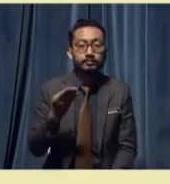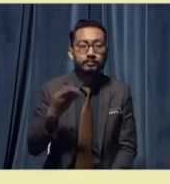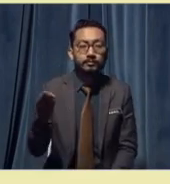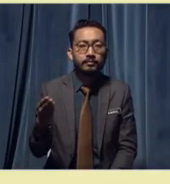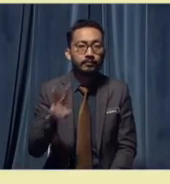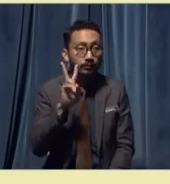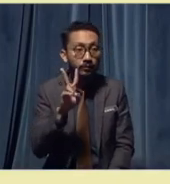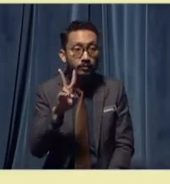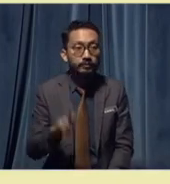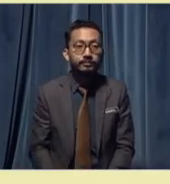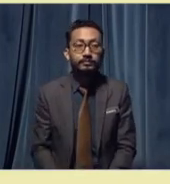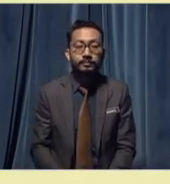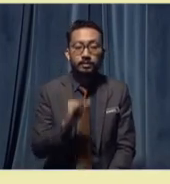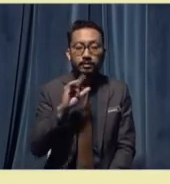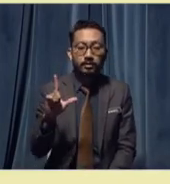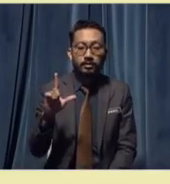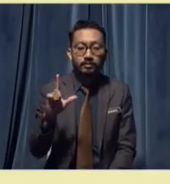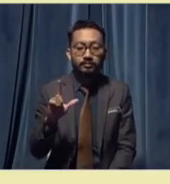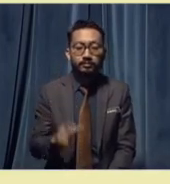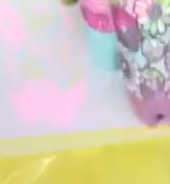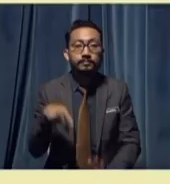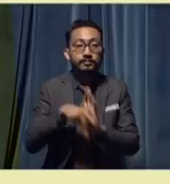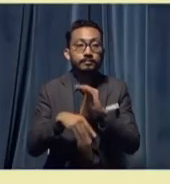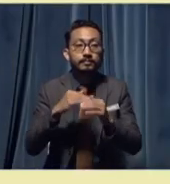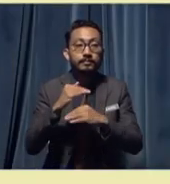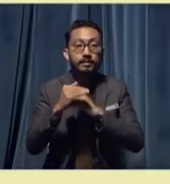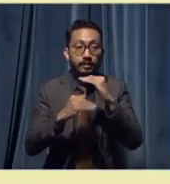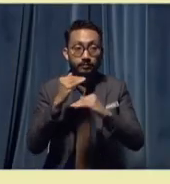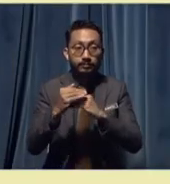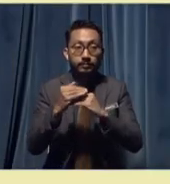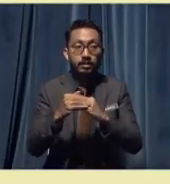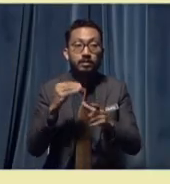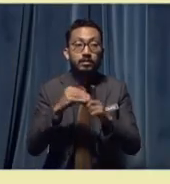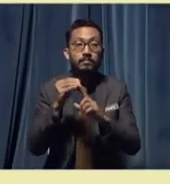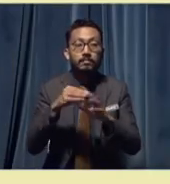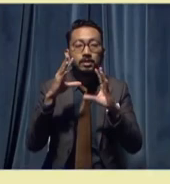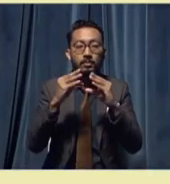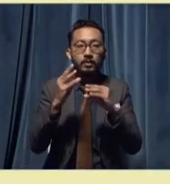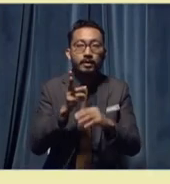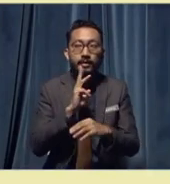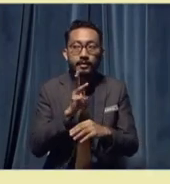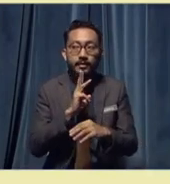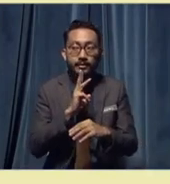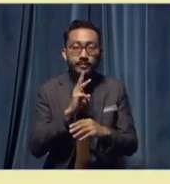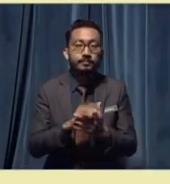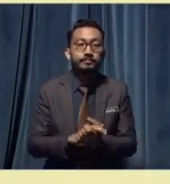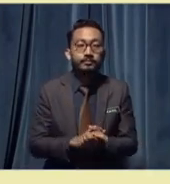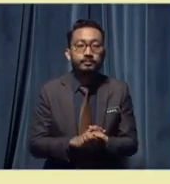Bahan tambahan yang kedua pula ialah sebagai pembina atau pelembut